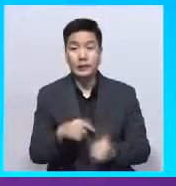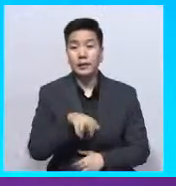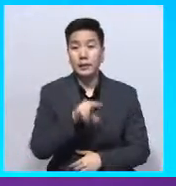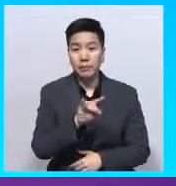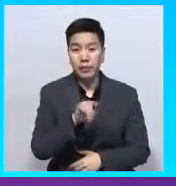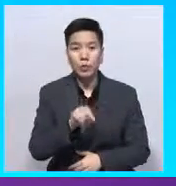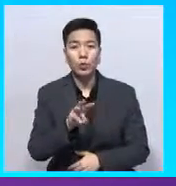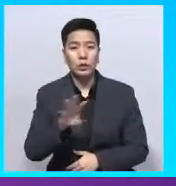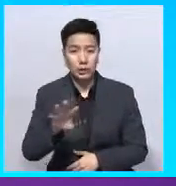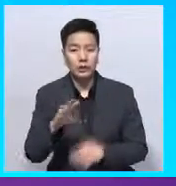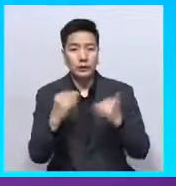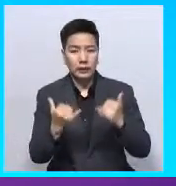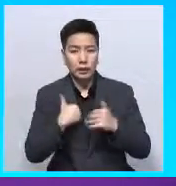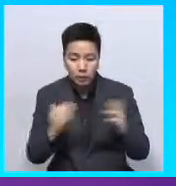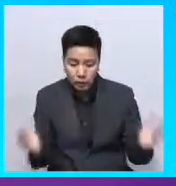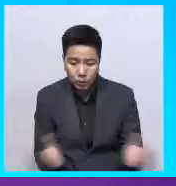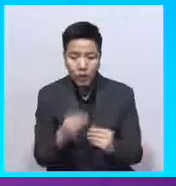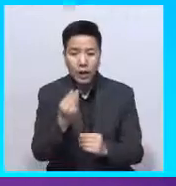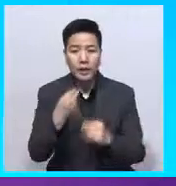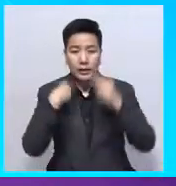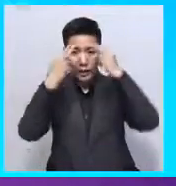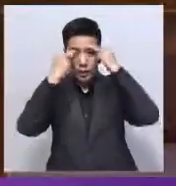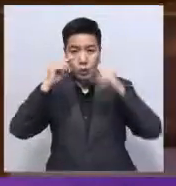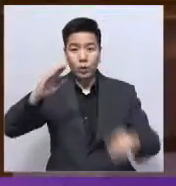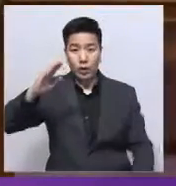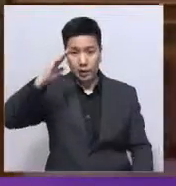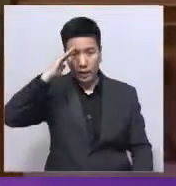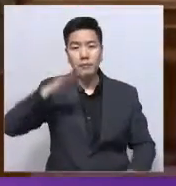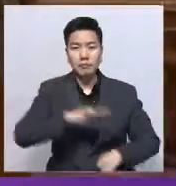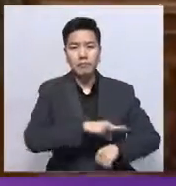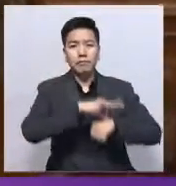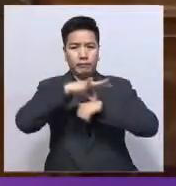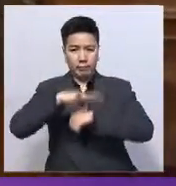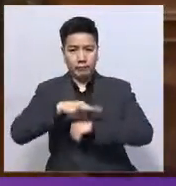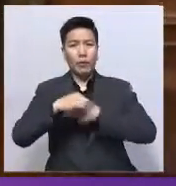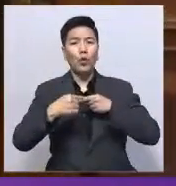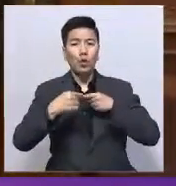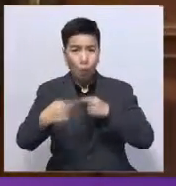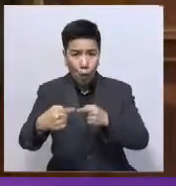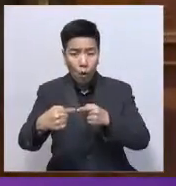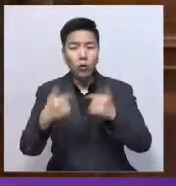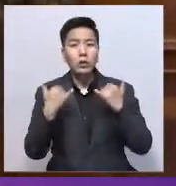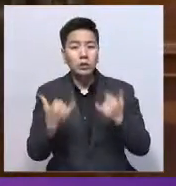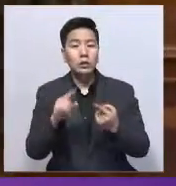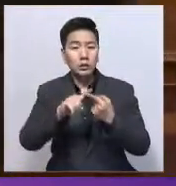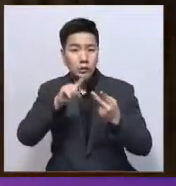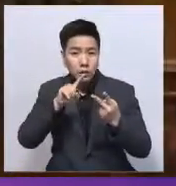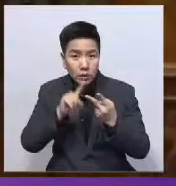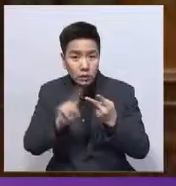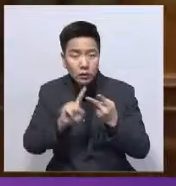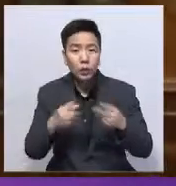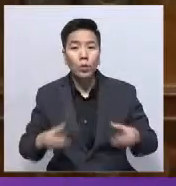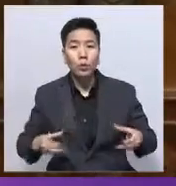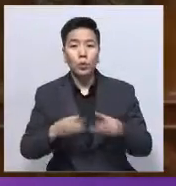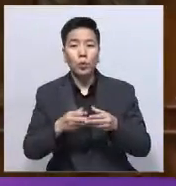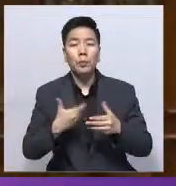ละ 38.64 สนับสนุนให้พลเอกประยุทธ์จันทร์โอชาดำรงตำแหน่งนายกรัฐมนตรีต่อไปรวมไปถึงกรณีของ